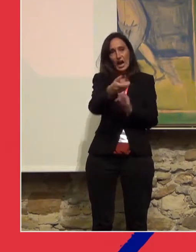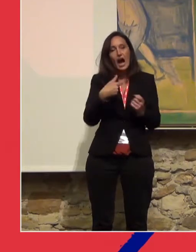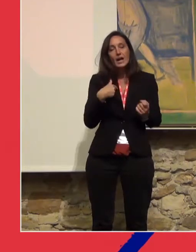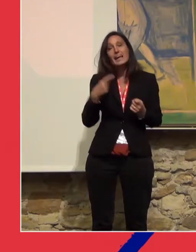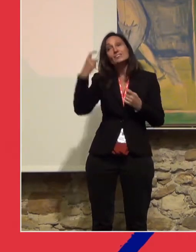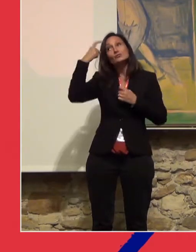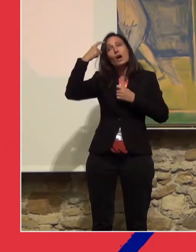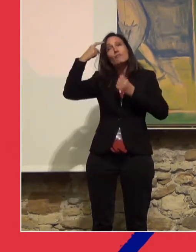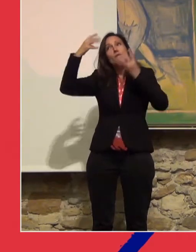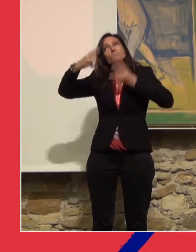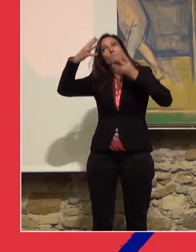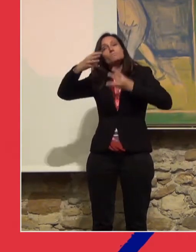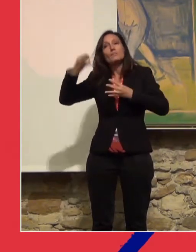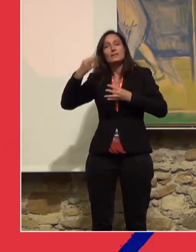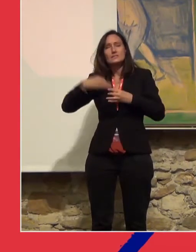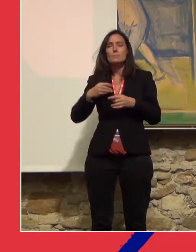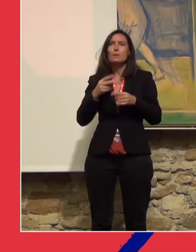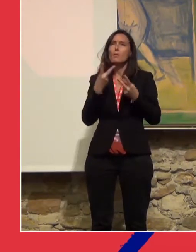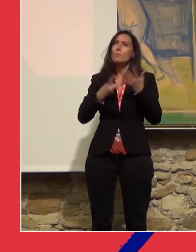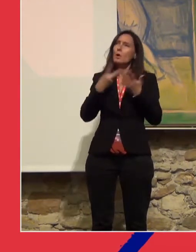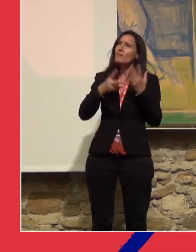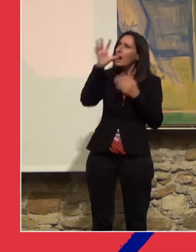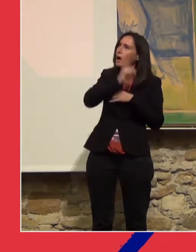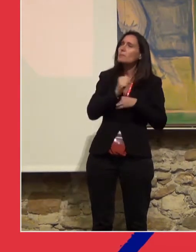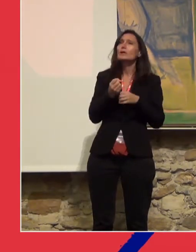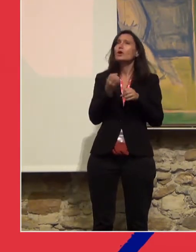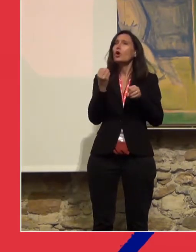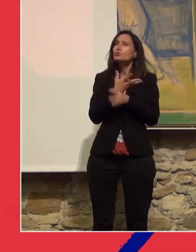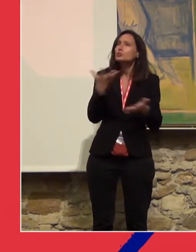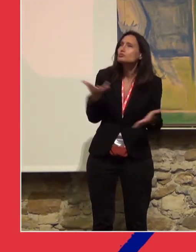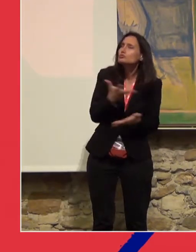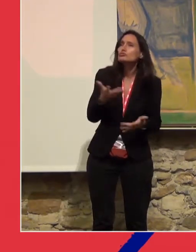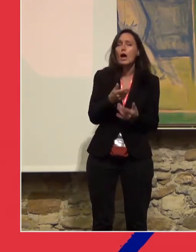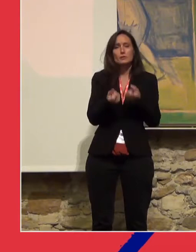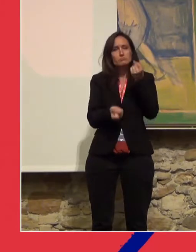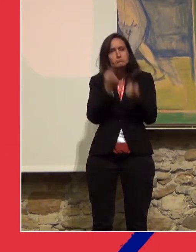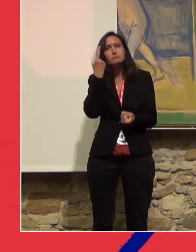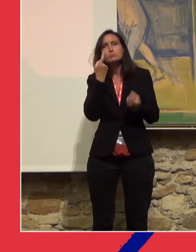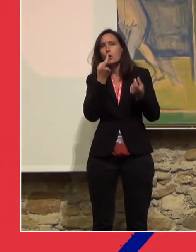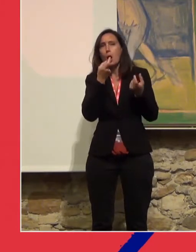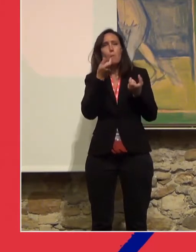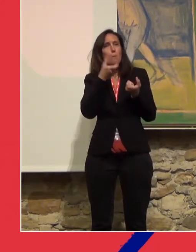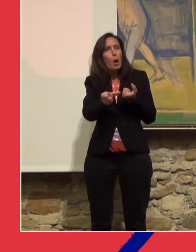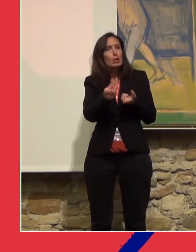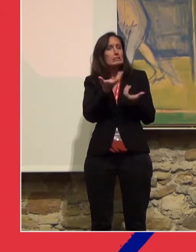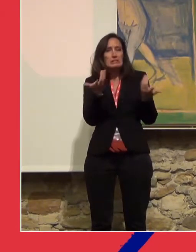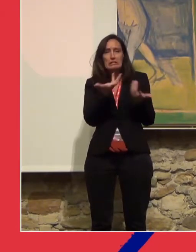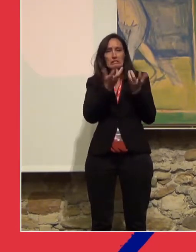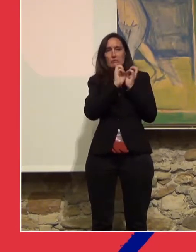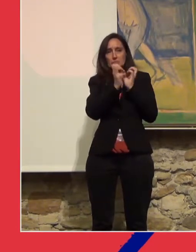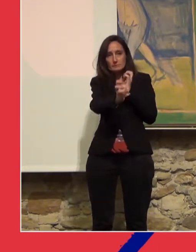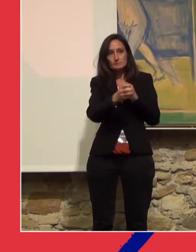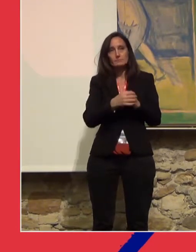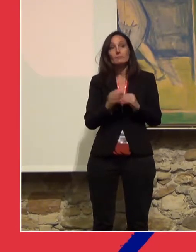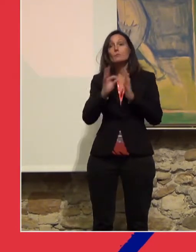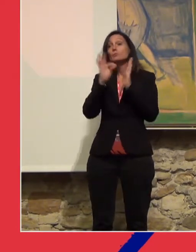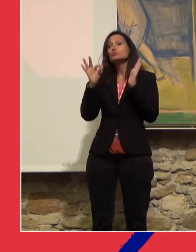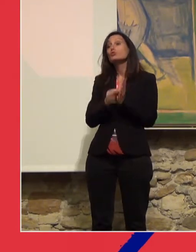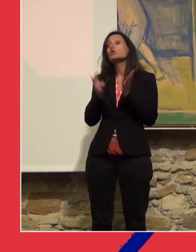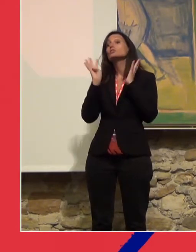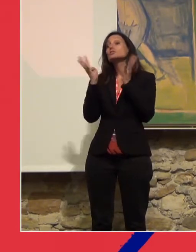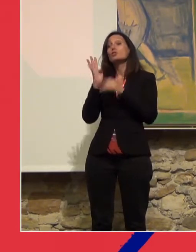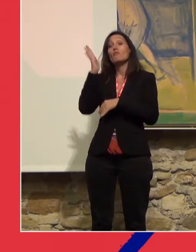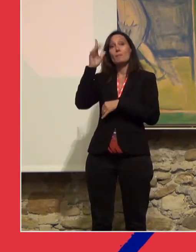facevo un mucchio di domande su quello che accadeva. Il 19 marzo, giorno del mio compleanno, attraverso